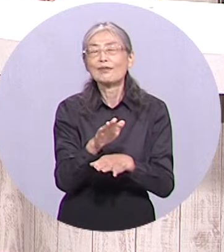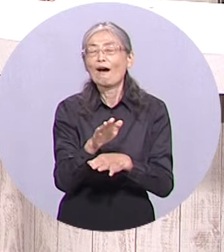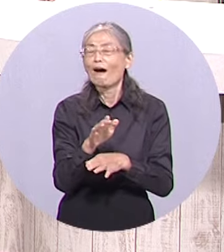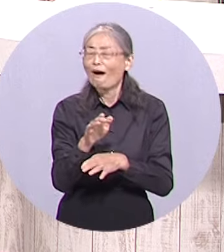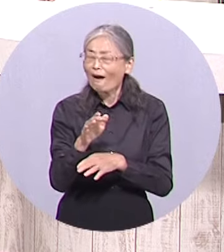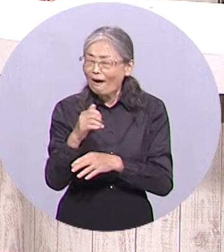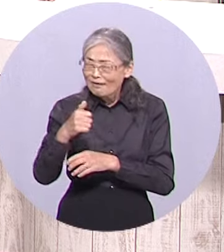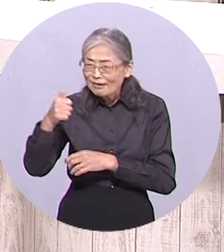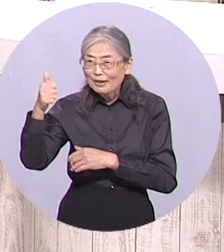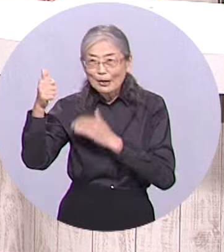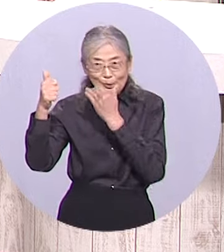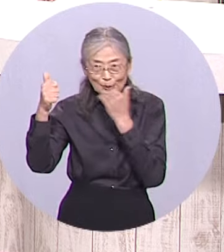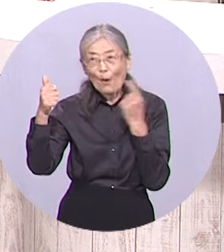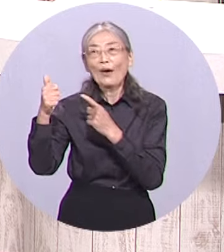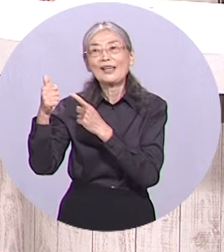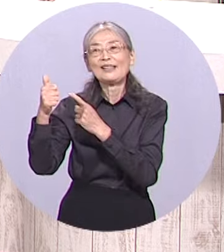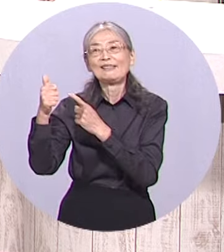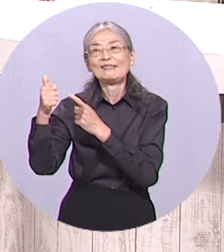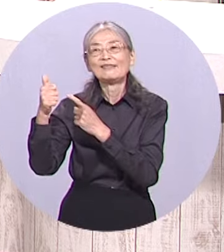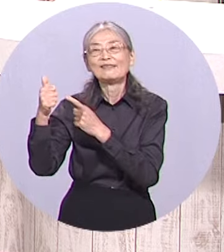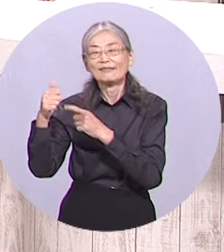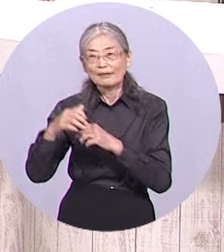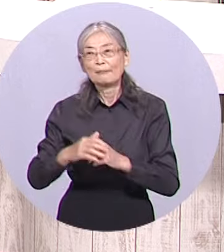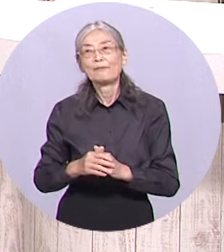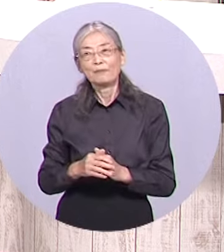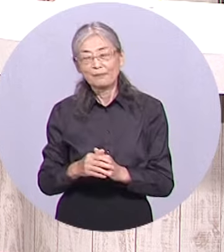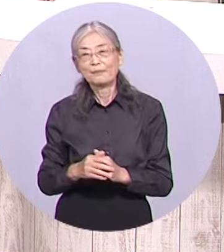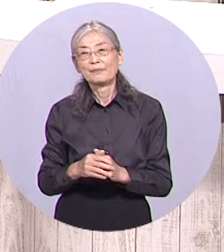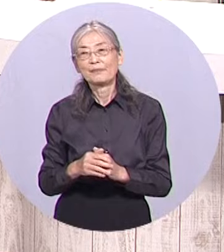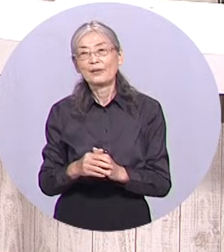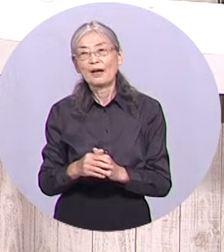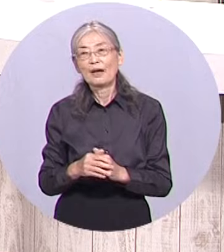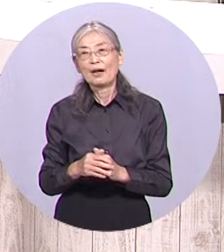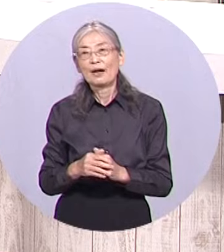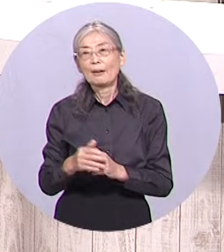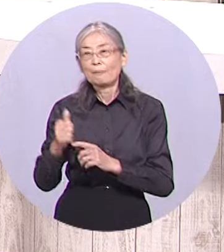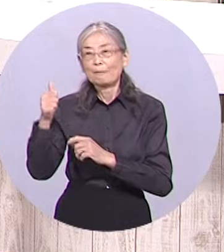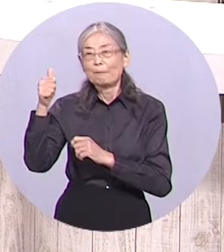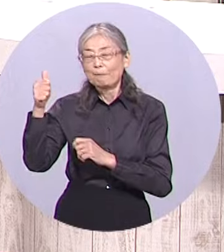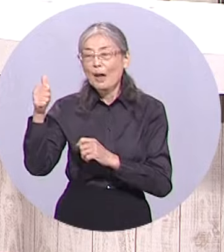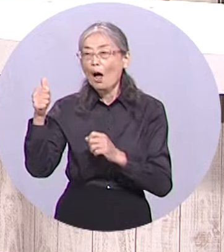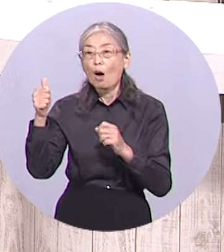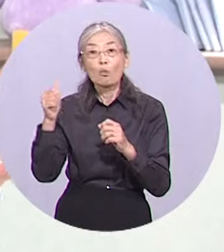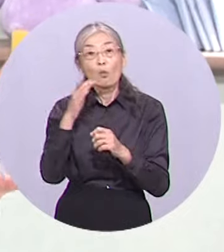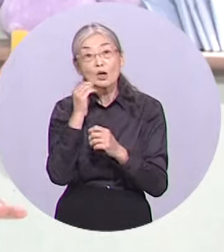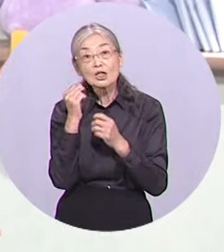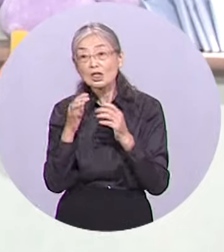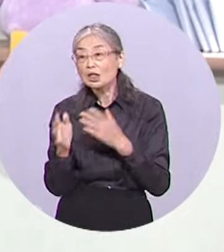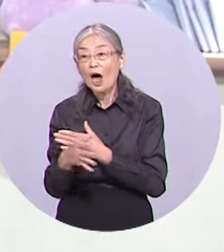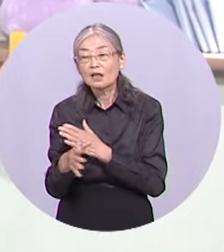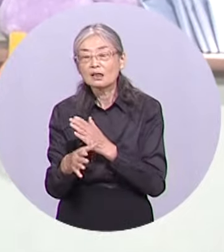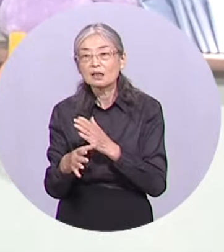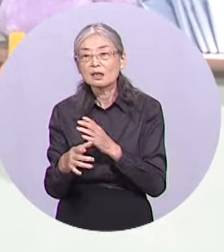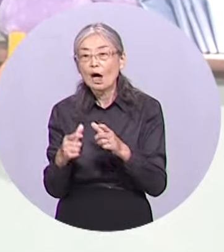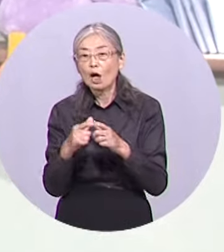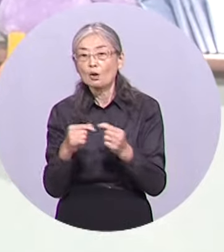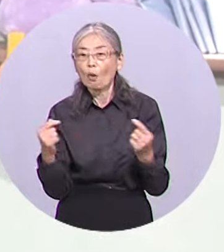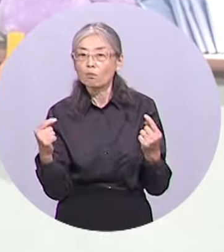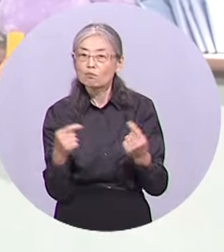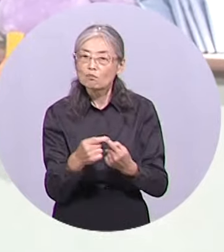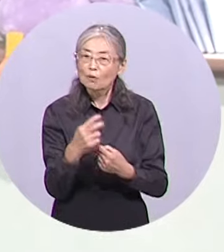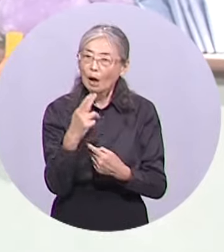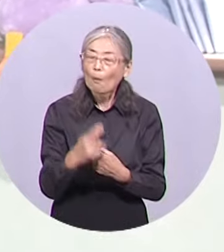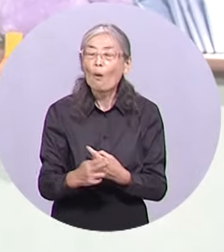を知れましたよね。本当にいろんな業種に関わっていて、 渋沢王がいなかったらね、違う日本になってたかもしれないっていうの は、なるほ